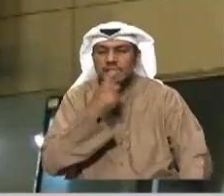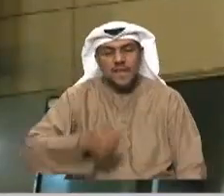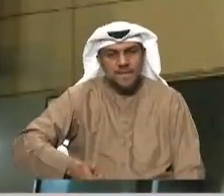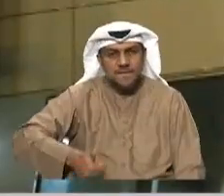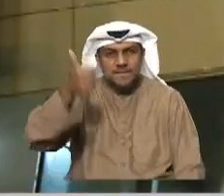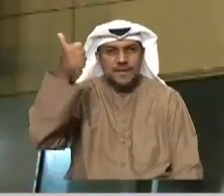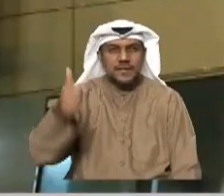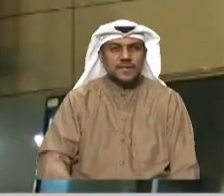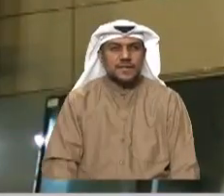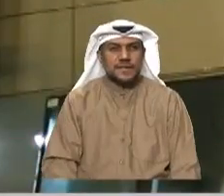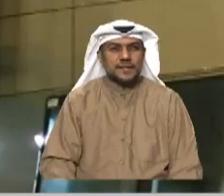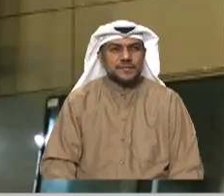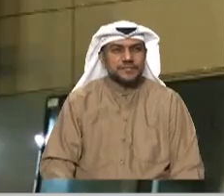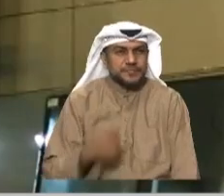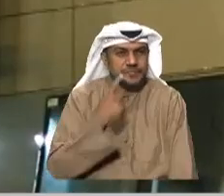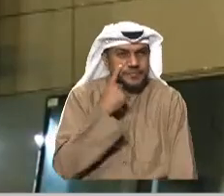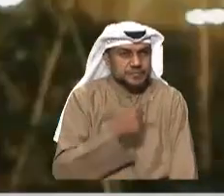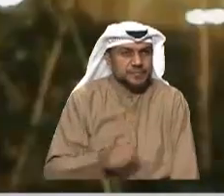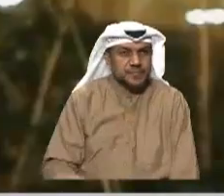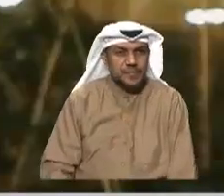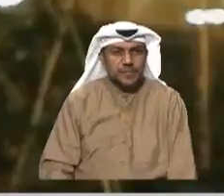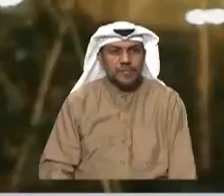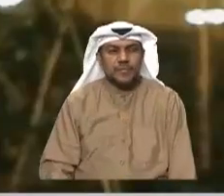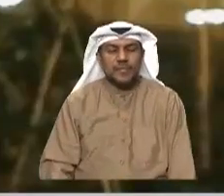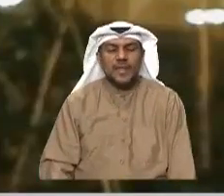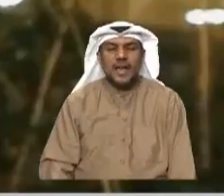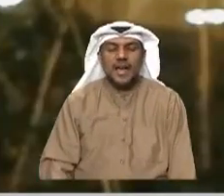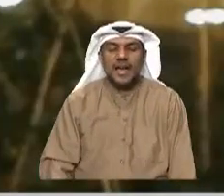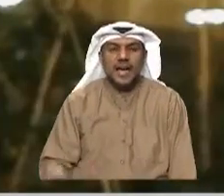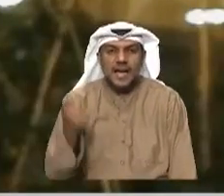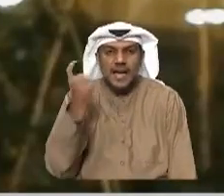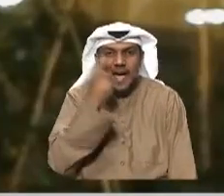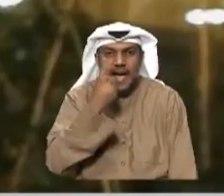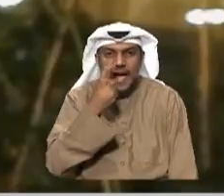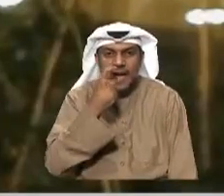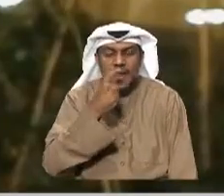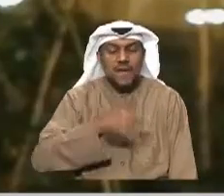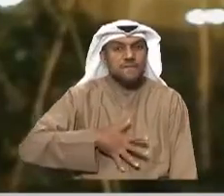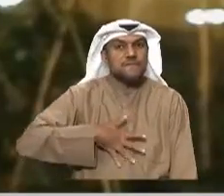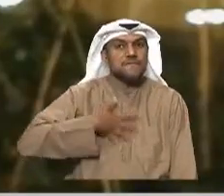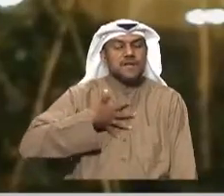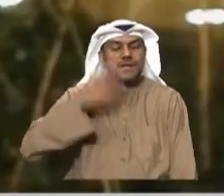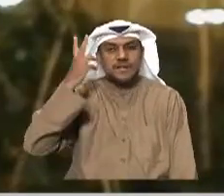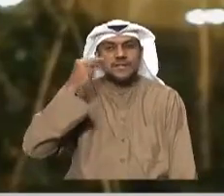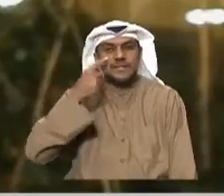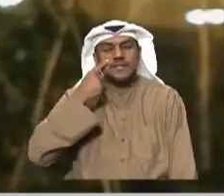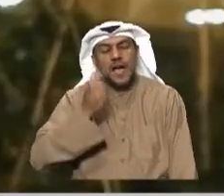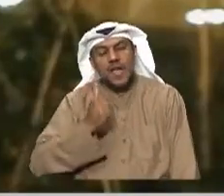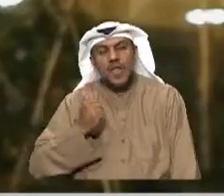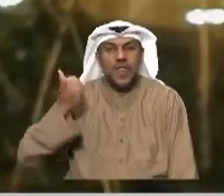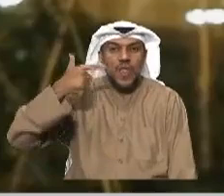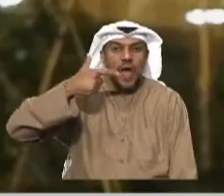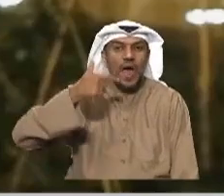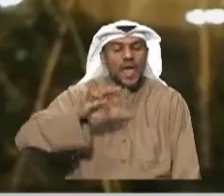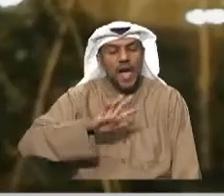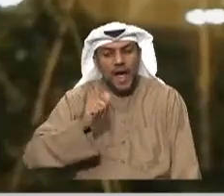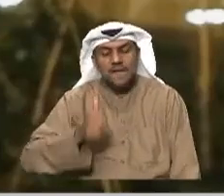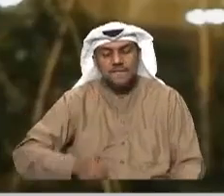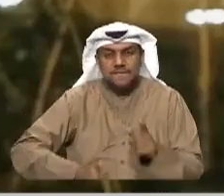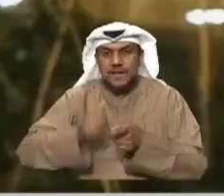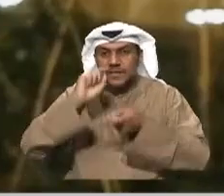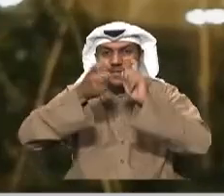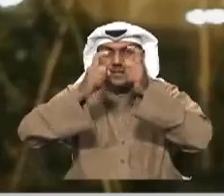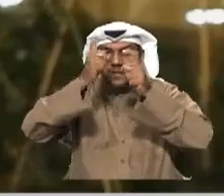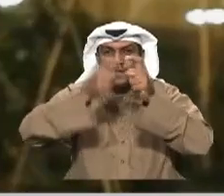وعلى وفق نتيجة هذه المباراة انتعشت آمال الأزرق الكويتي في الانتقال للمرحلة الثانية، لتبقى نتيجة مباراة